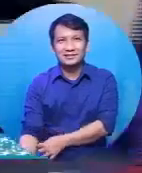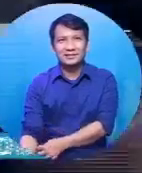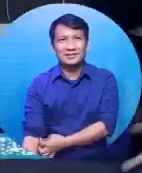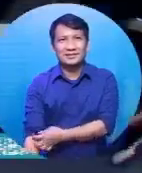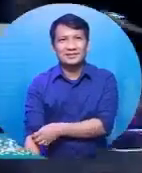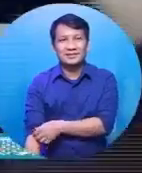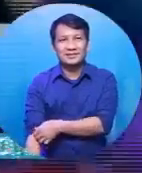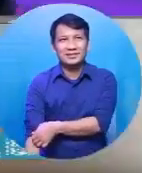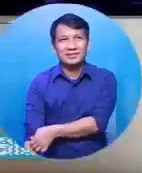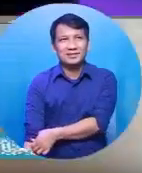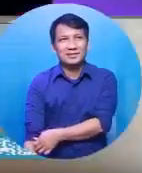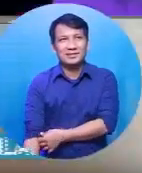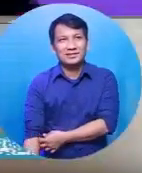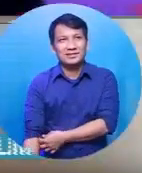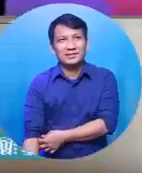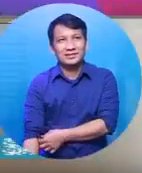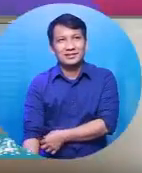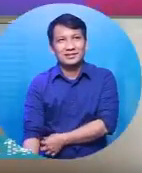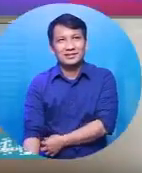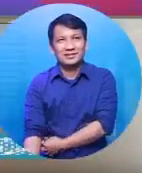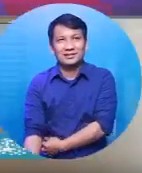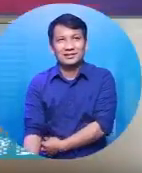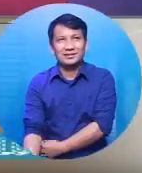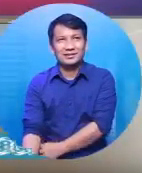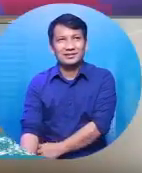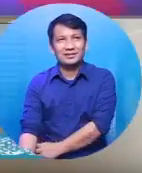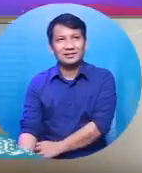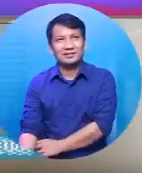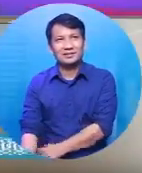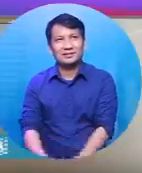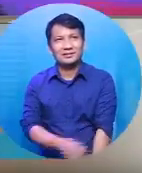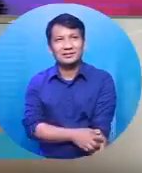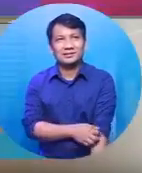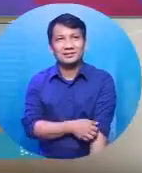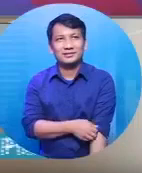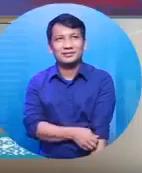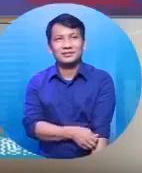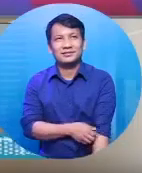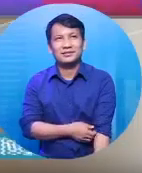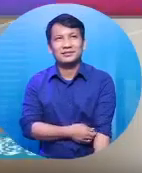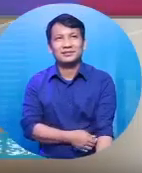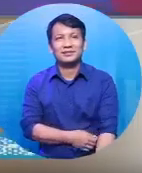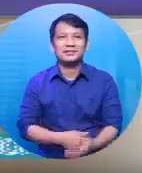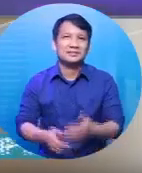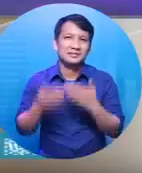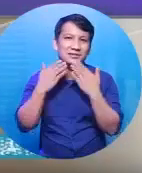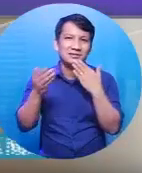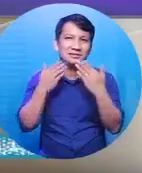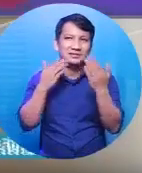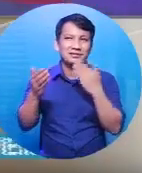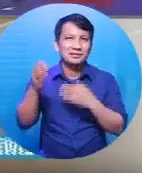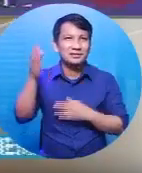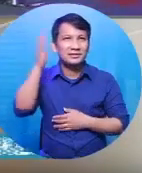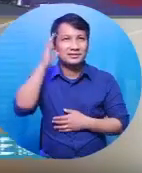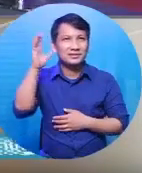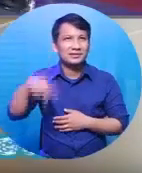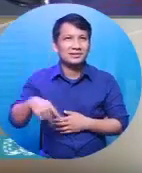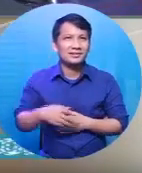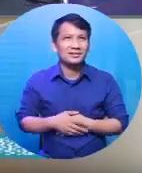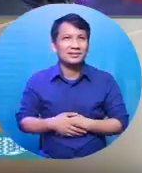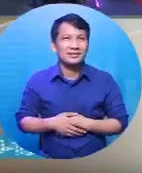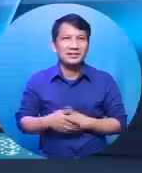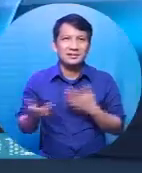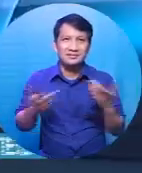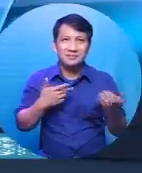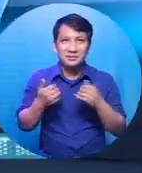Okay. Nice! Carol! Very good! Thank you. Talagang ito si Carol yung pag merong